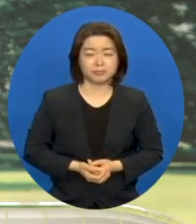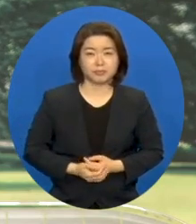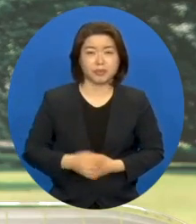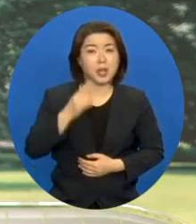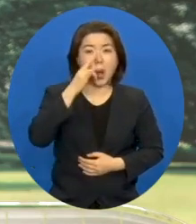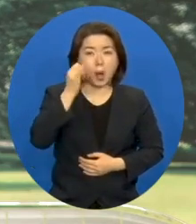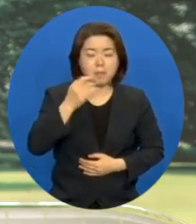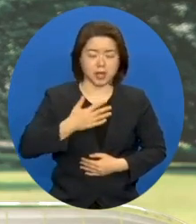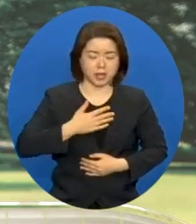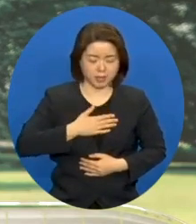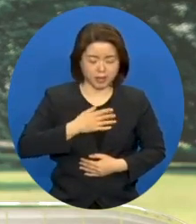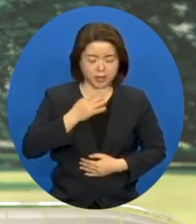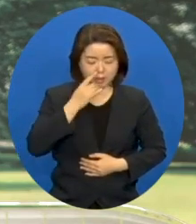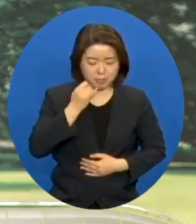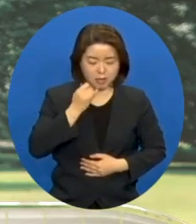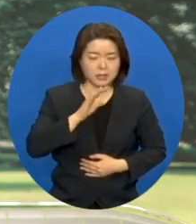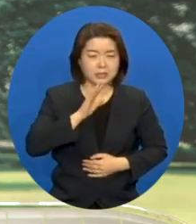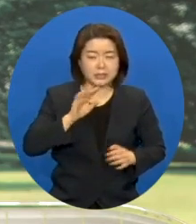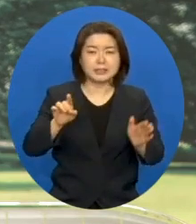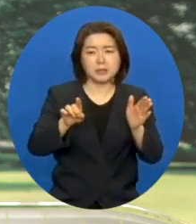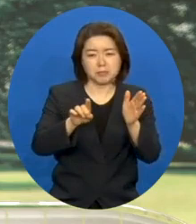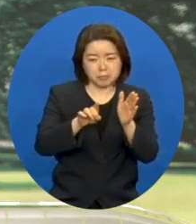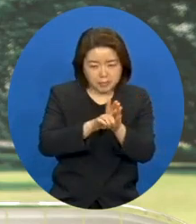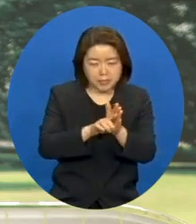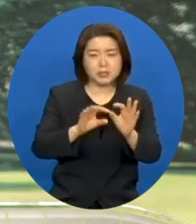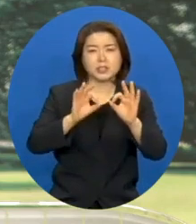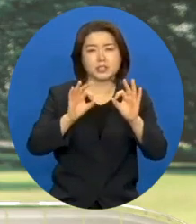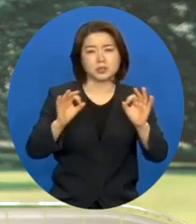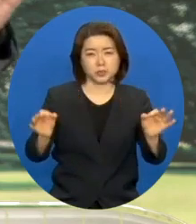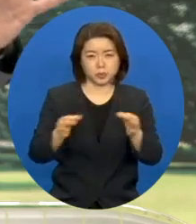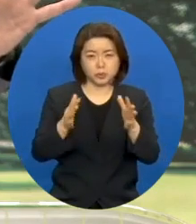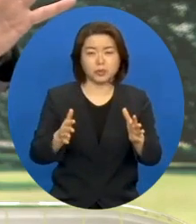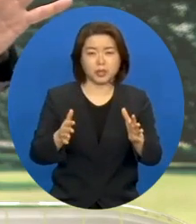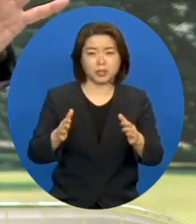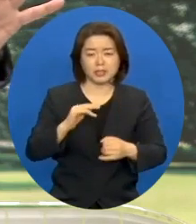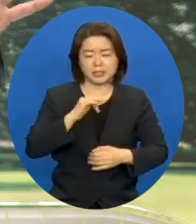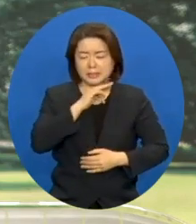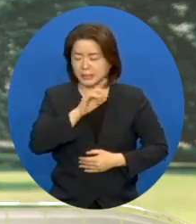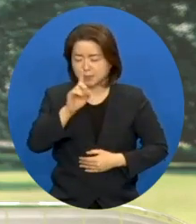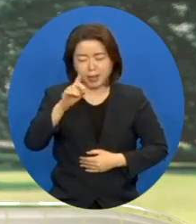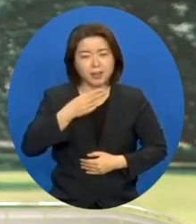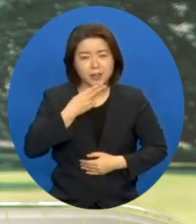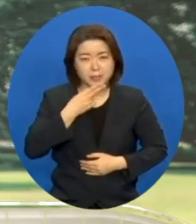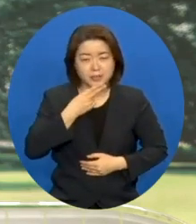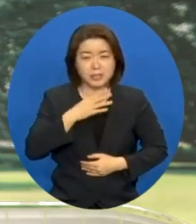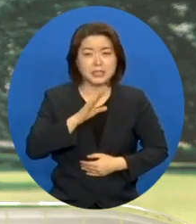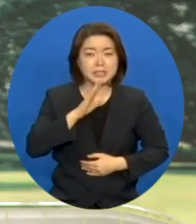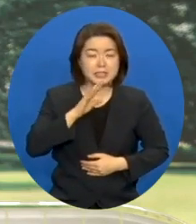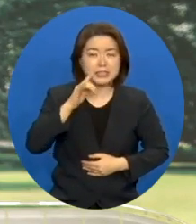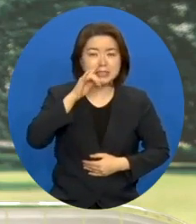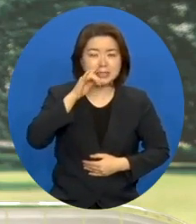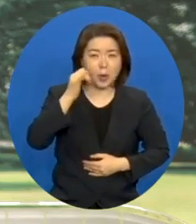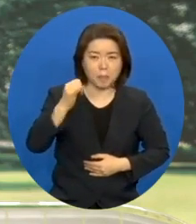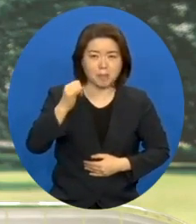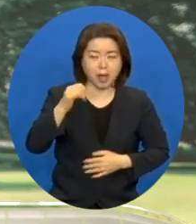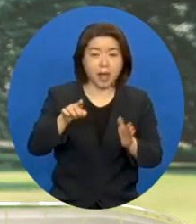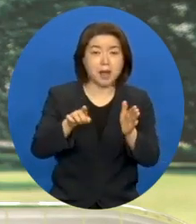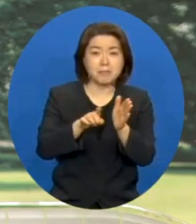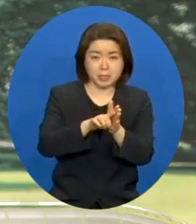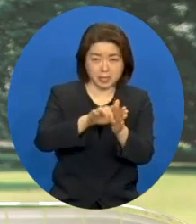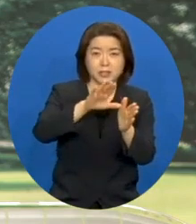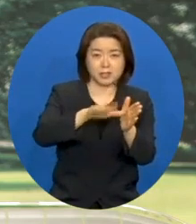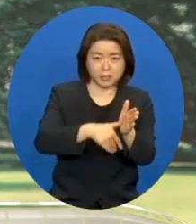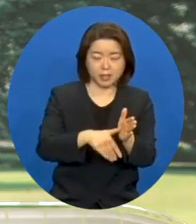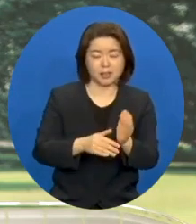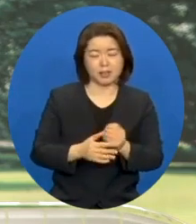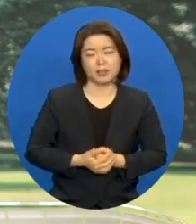엄마가 내 엄마라는 게 진짜 믿어지는 순간, 의심이 전혀 없이 진짜 엄마가 내 엄마구나 그렇게